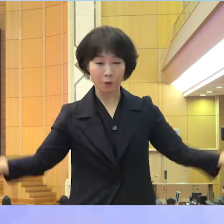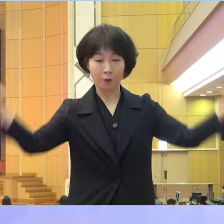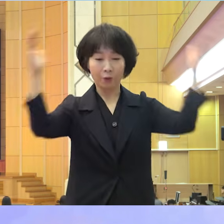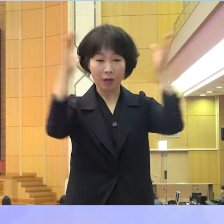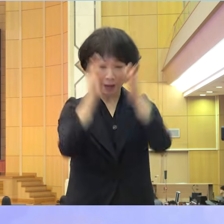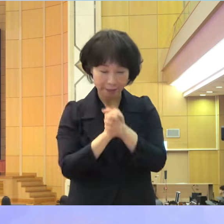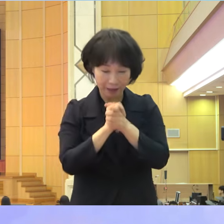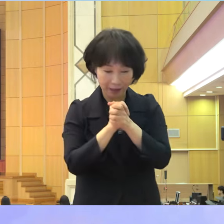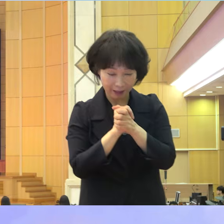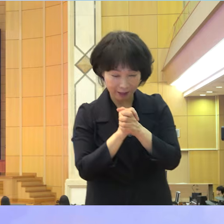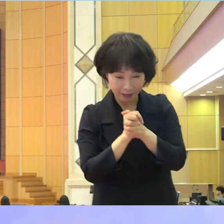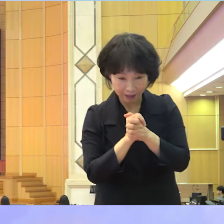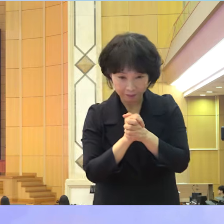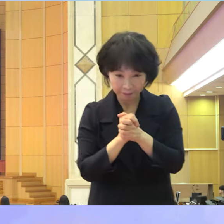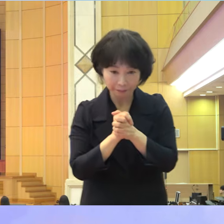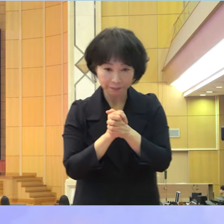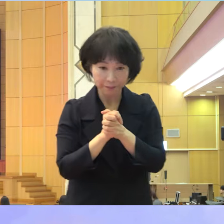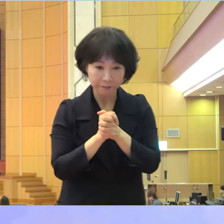남아요.